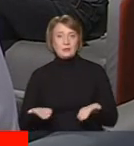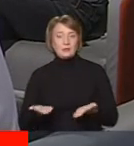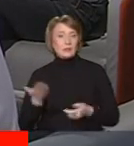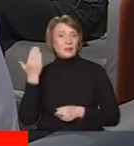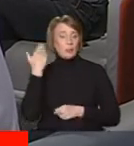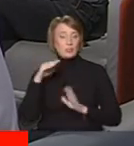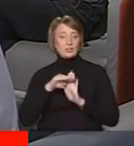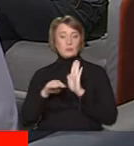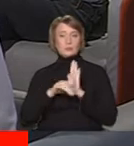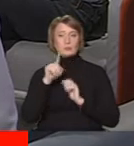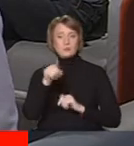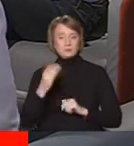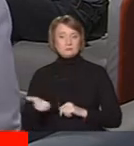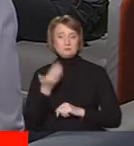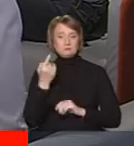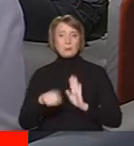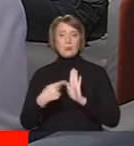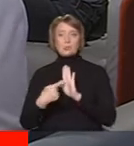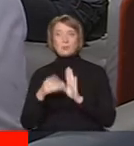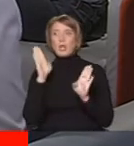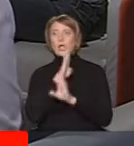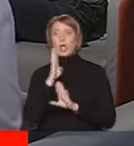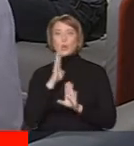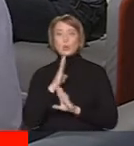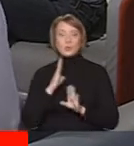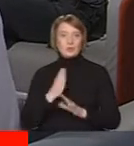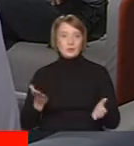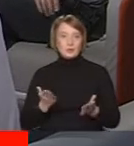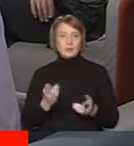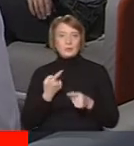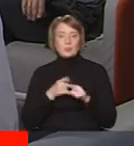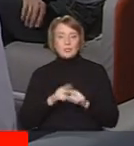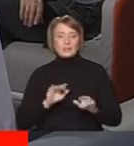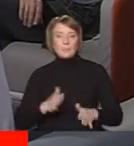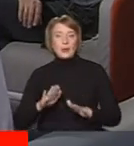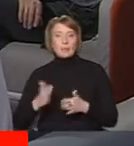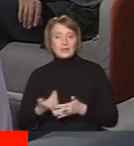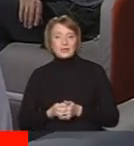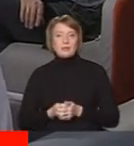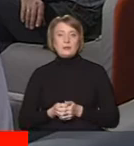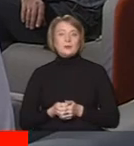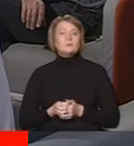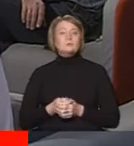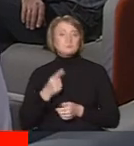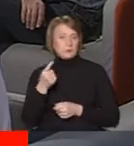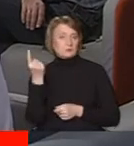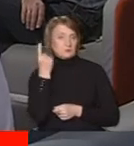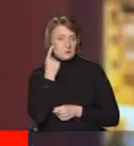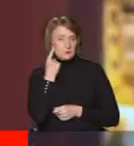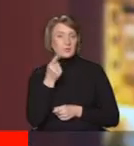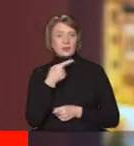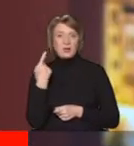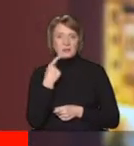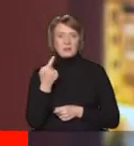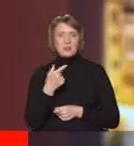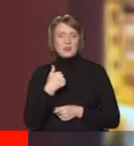попередній програмі ми там піднімали питання якраз екологічних тих от моментів. І звучало, один із кандидатів говорив, що